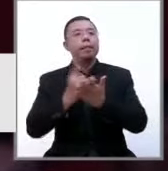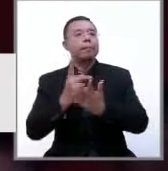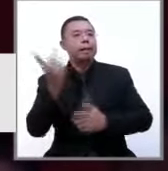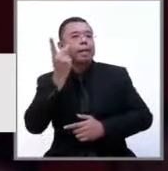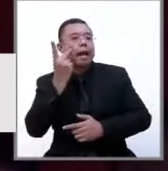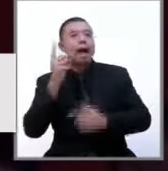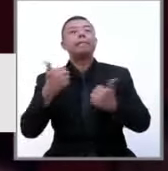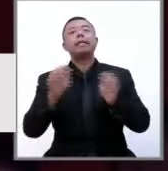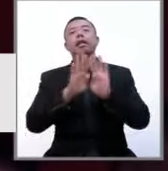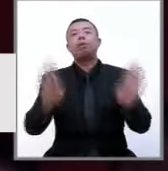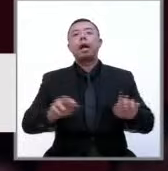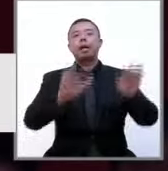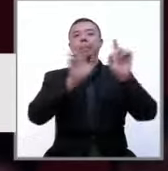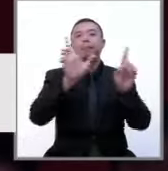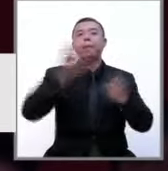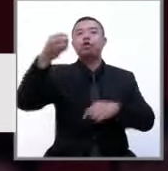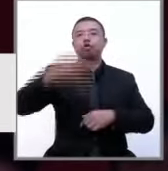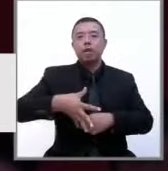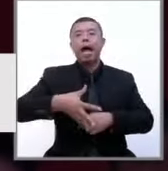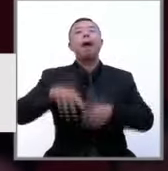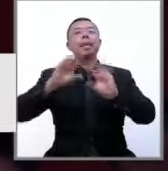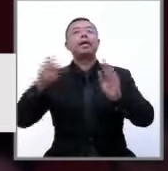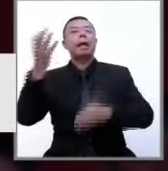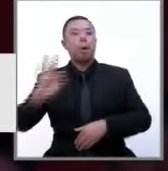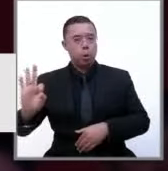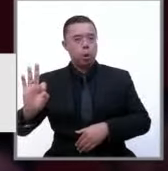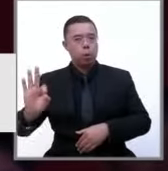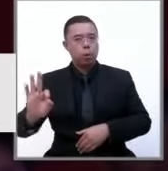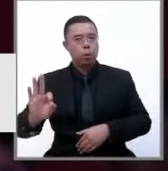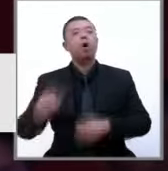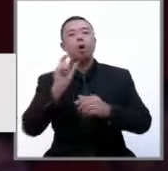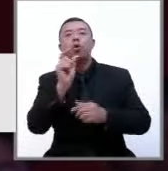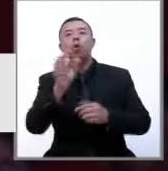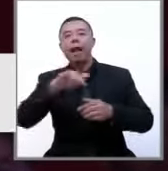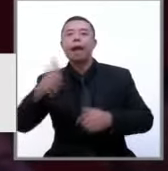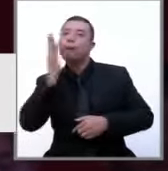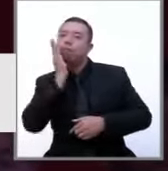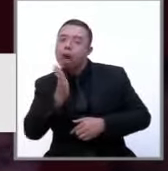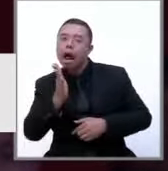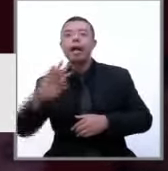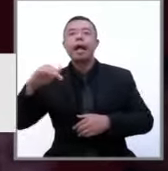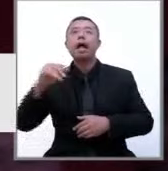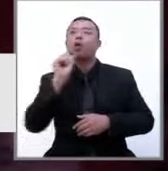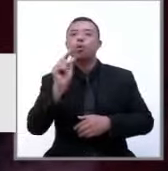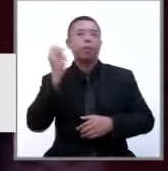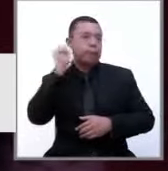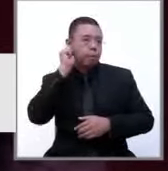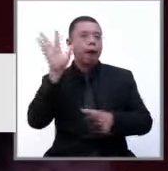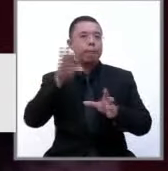terbuka 19 juta lapangan pekerjaan untuk generasi muda dan kaum